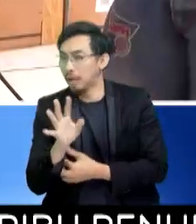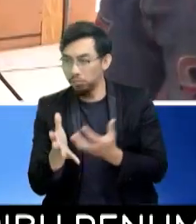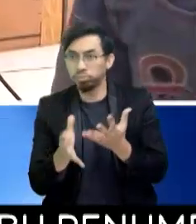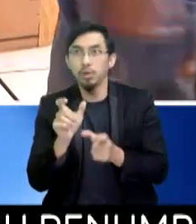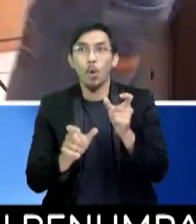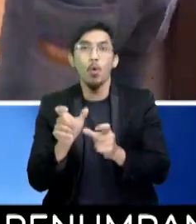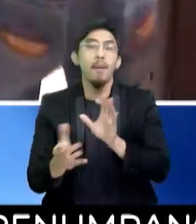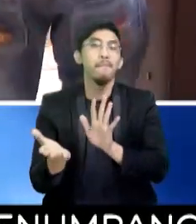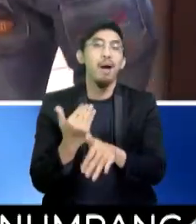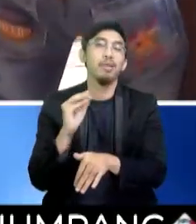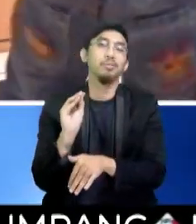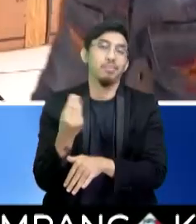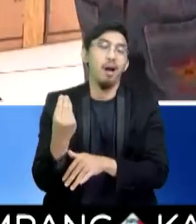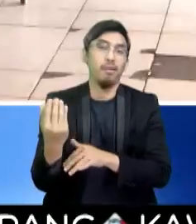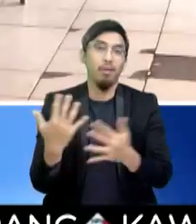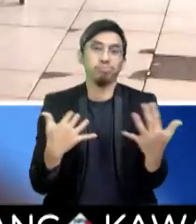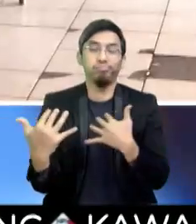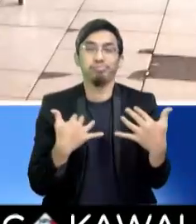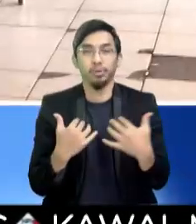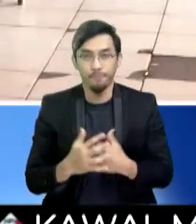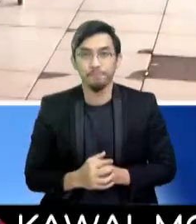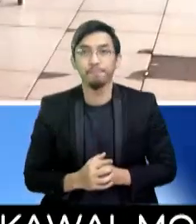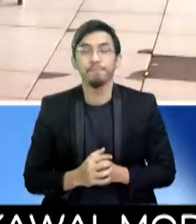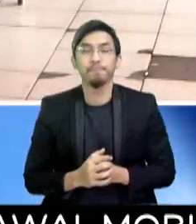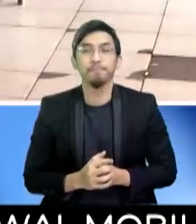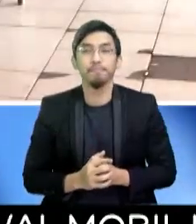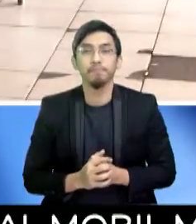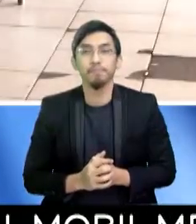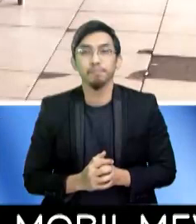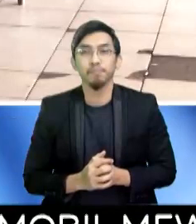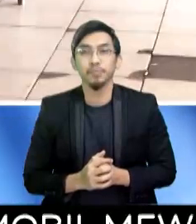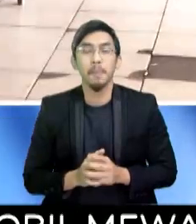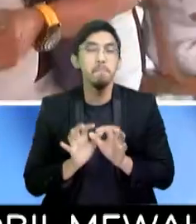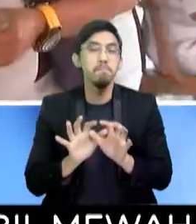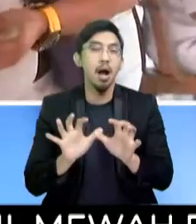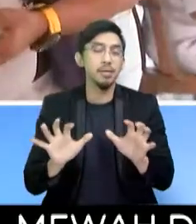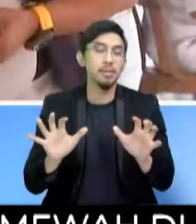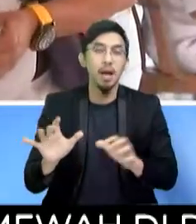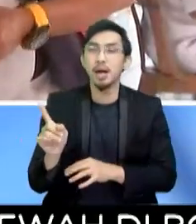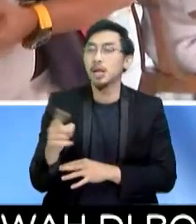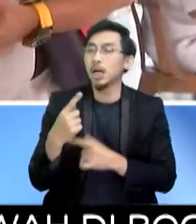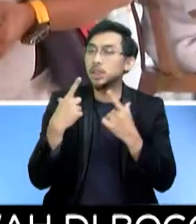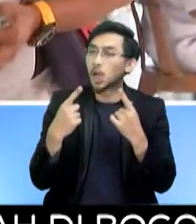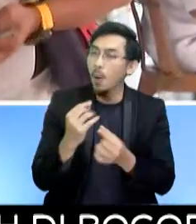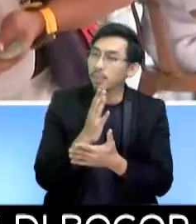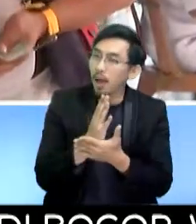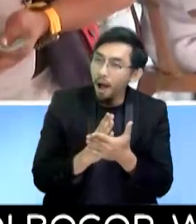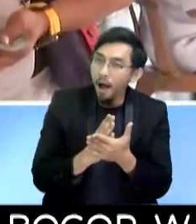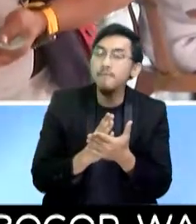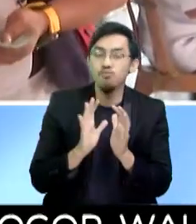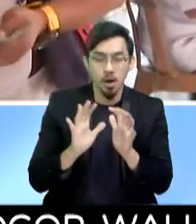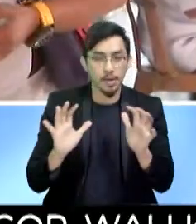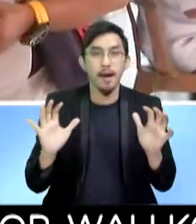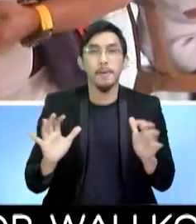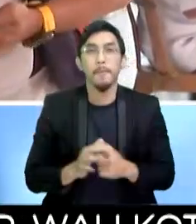ataupun mayoritas asal Pekalongan Jawa Tengah dan dari persyaratan perjalanan oleh calon penumpang juga